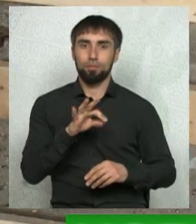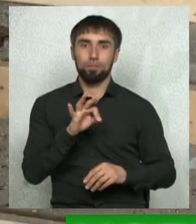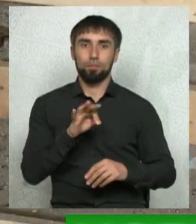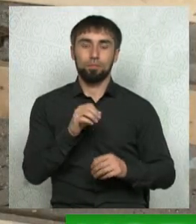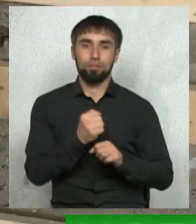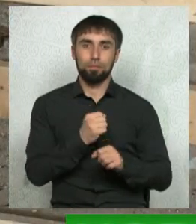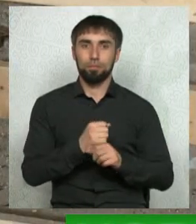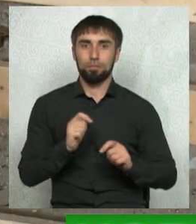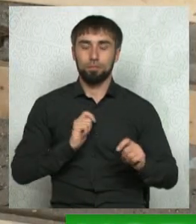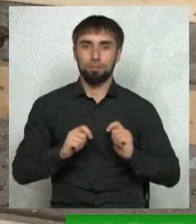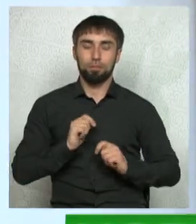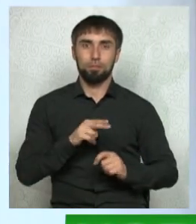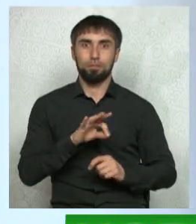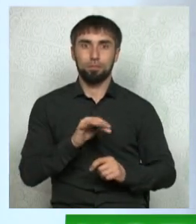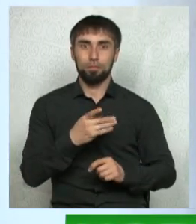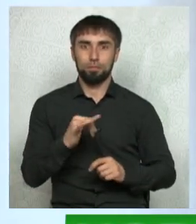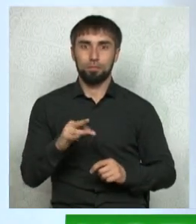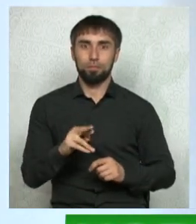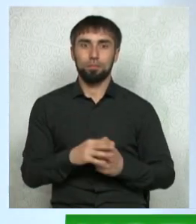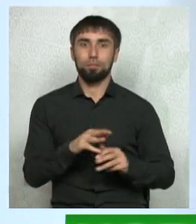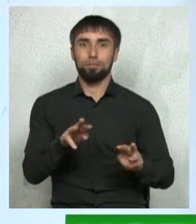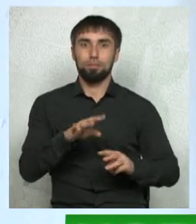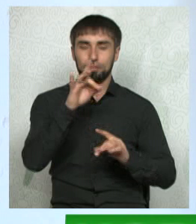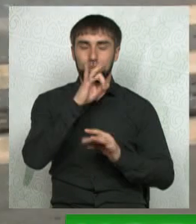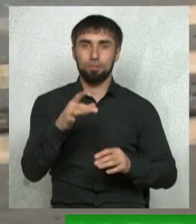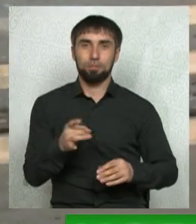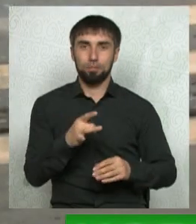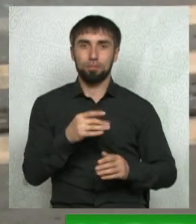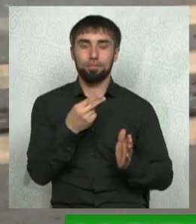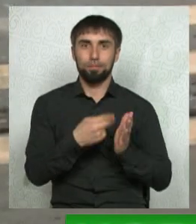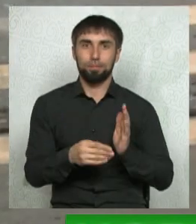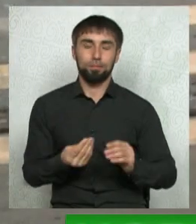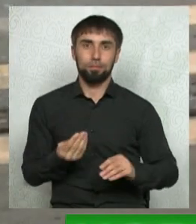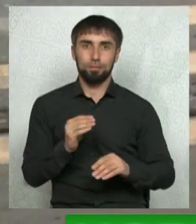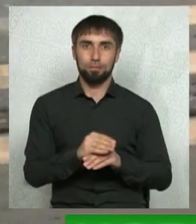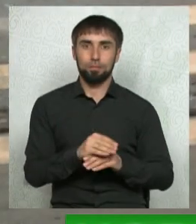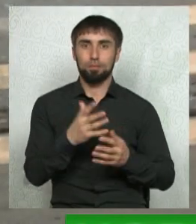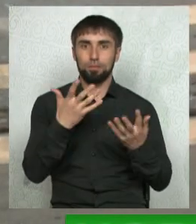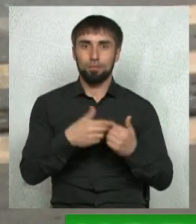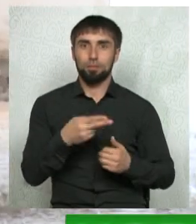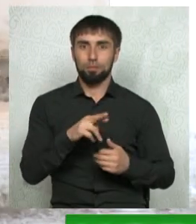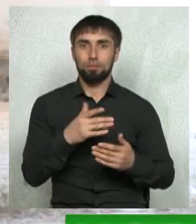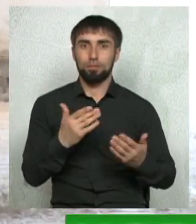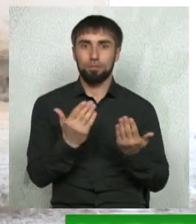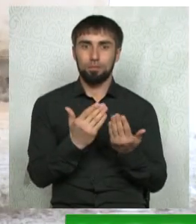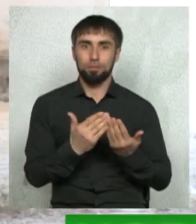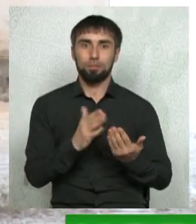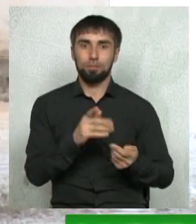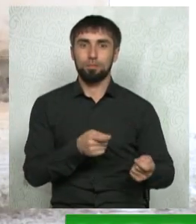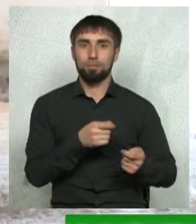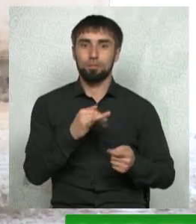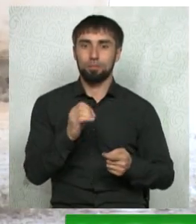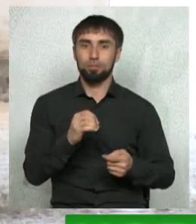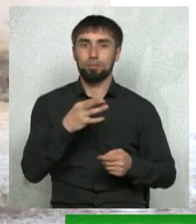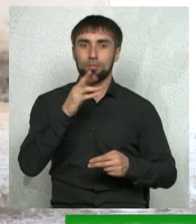производству костюмов и декораций. Также Министерство культуры региона закупило дополнительное оборудование для театра. Поступит оно уже